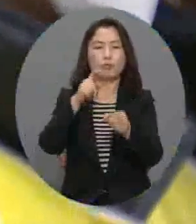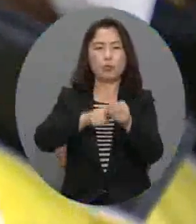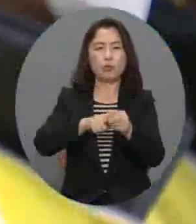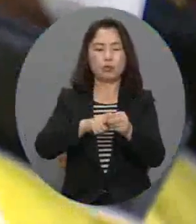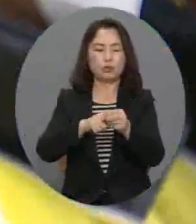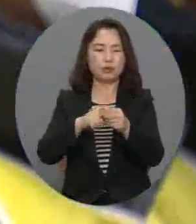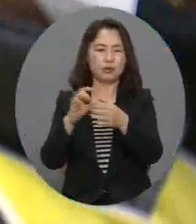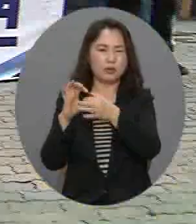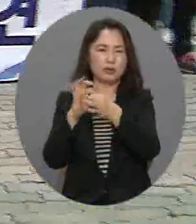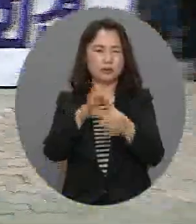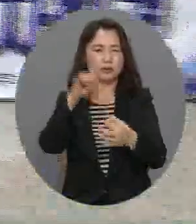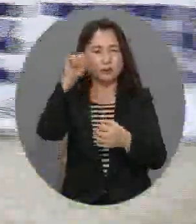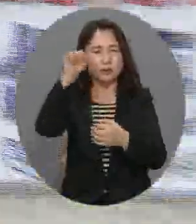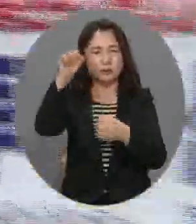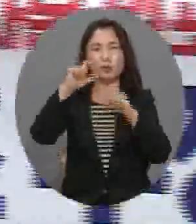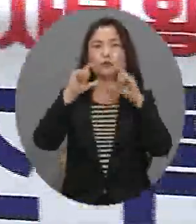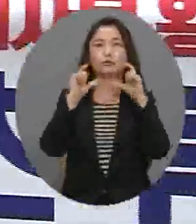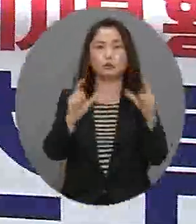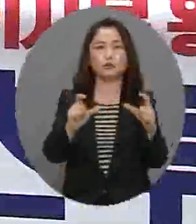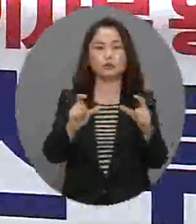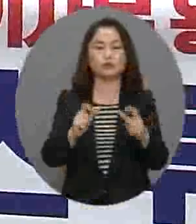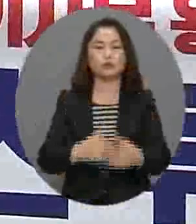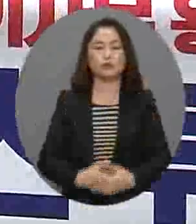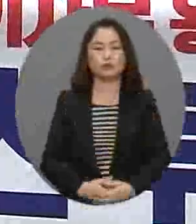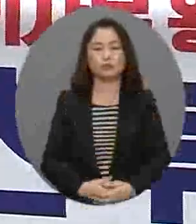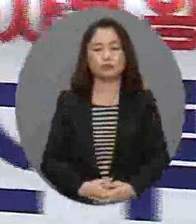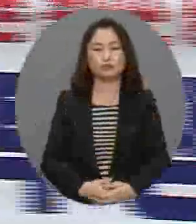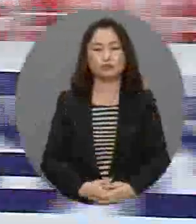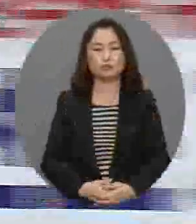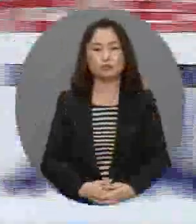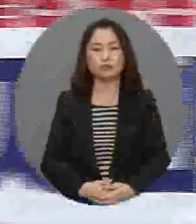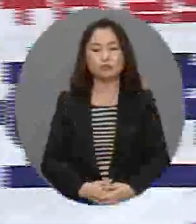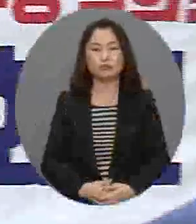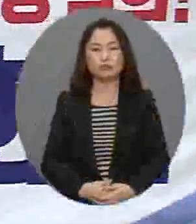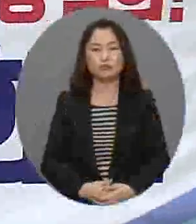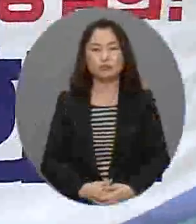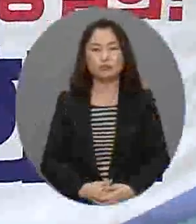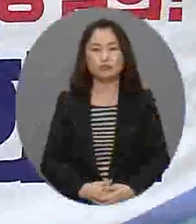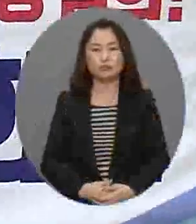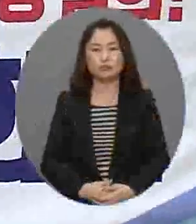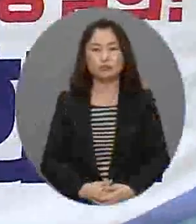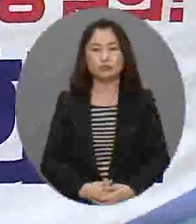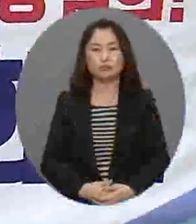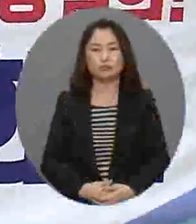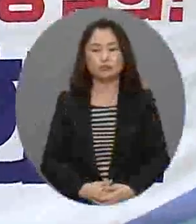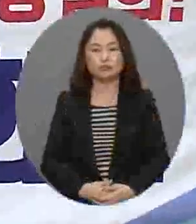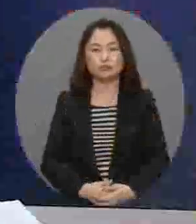끝장 투쟁을 하겠다고 선언했습니다. MBC 뉴스 이상훈입니다.